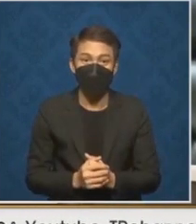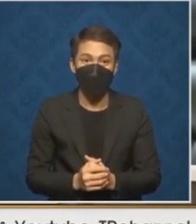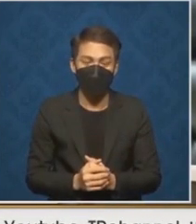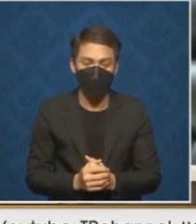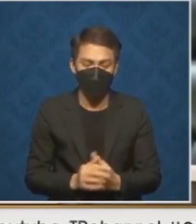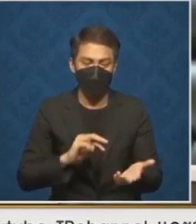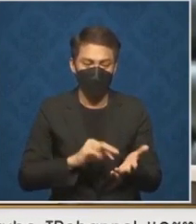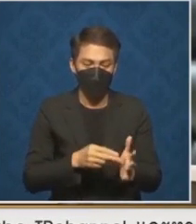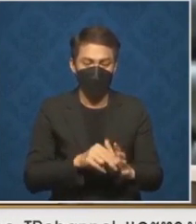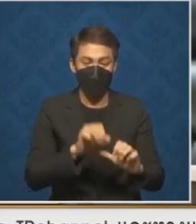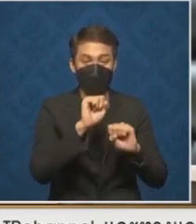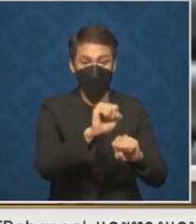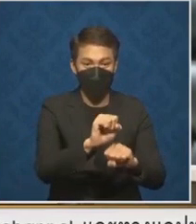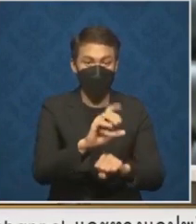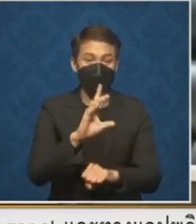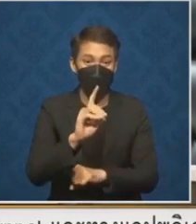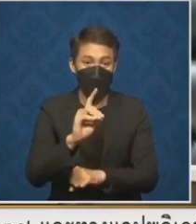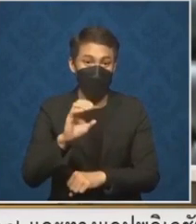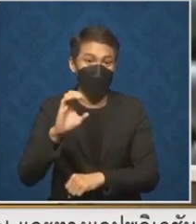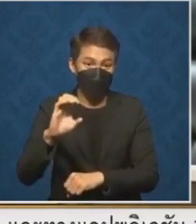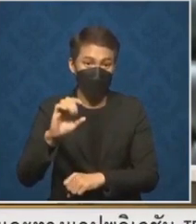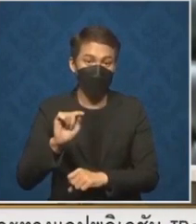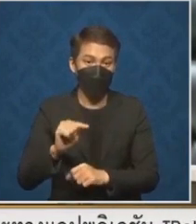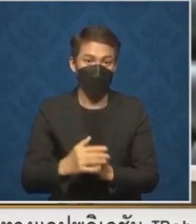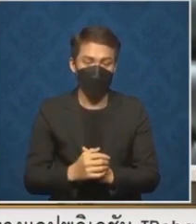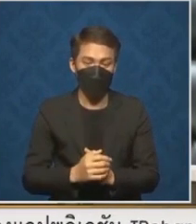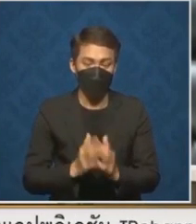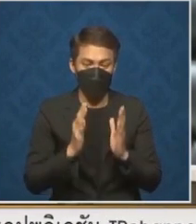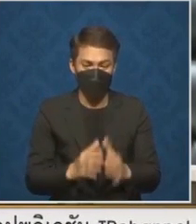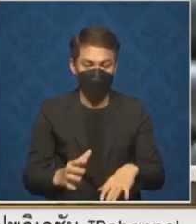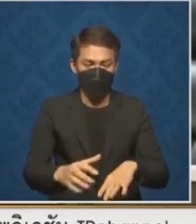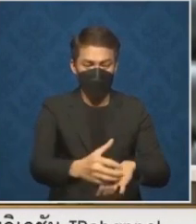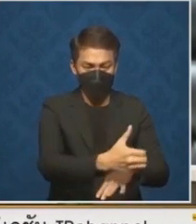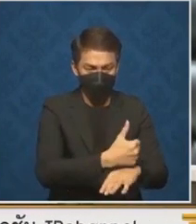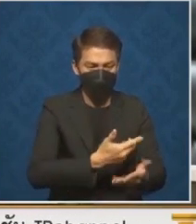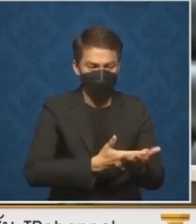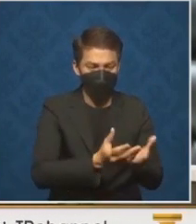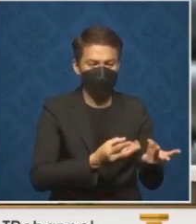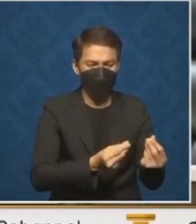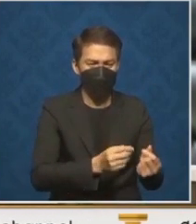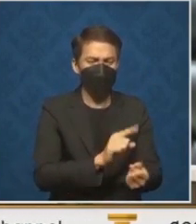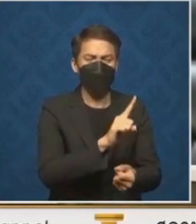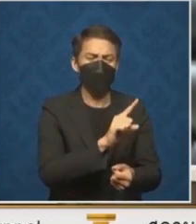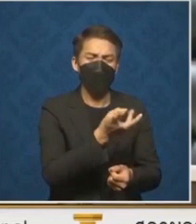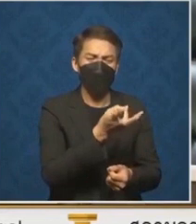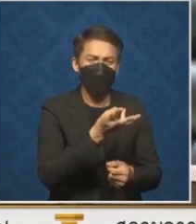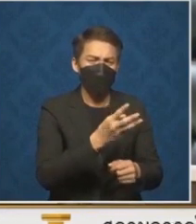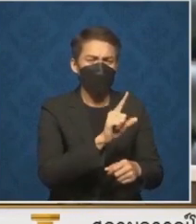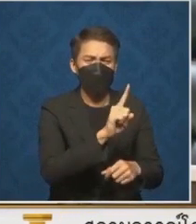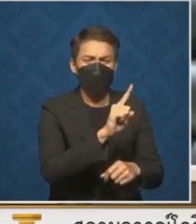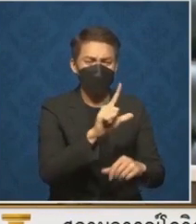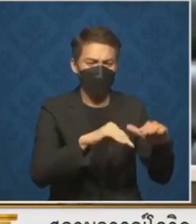อการประกาศที่ EECกลุมคนซื้อทดนมาไม่ถึงล้านตอนหัง